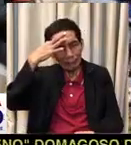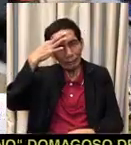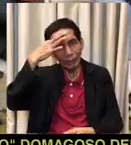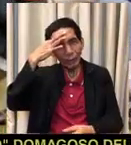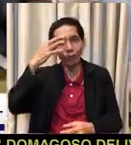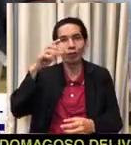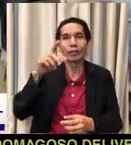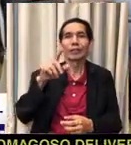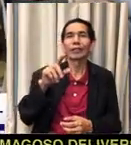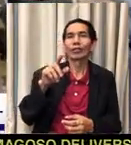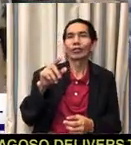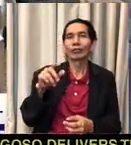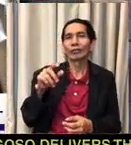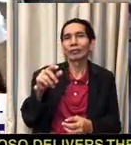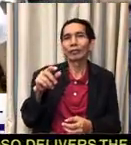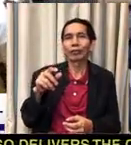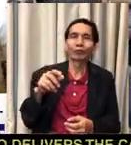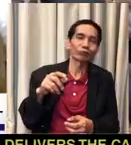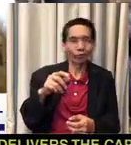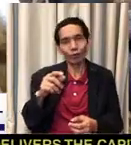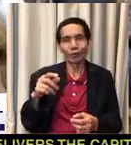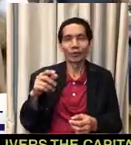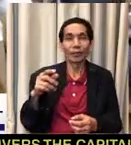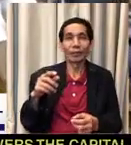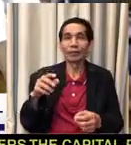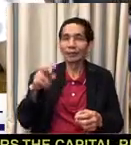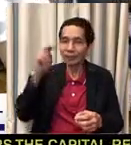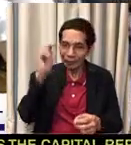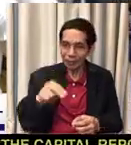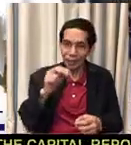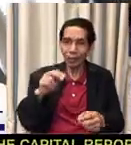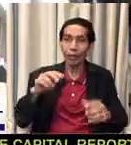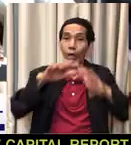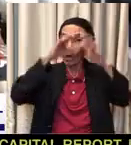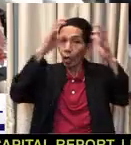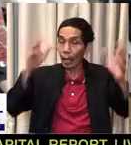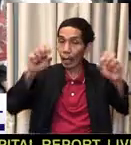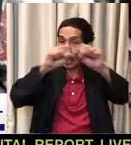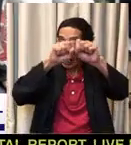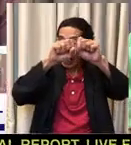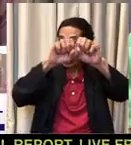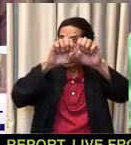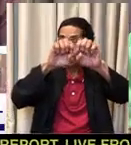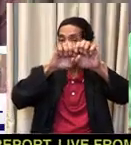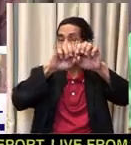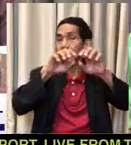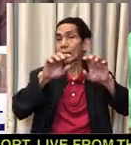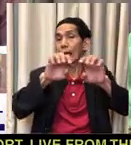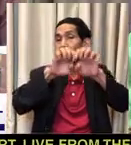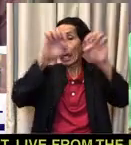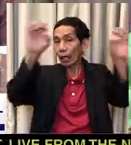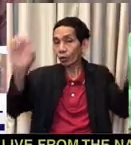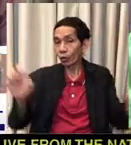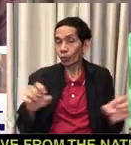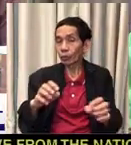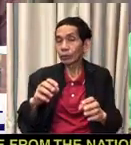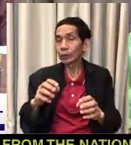dun. Ganun. Kaya dapat yun, yung buong ecosystem, kompleto.